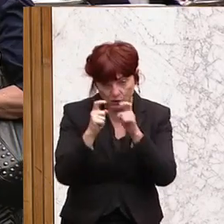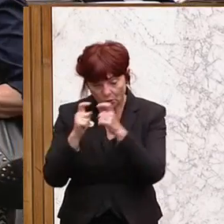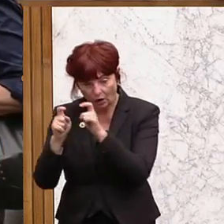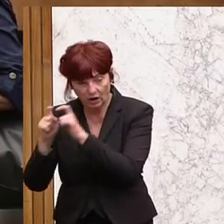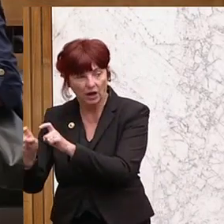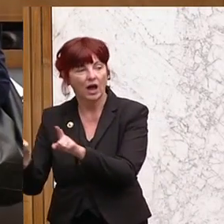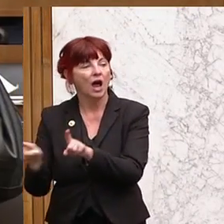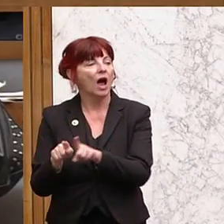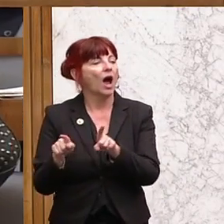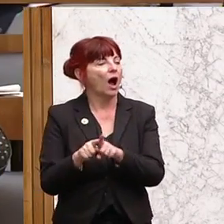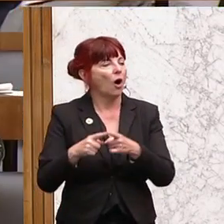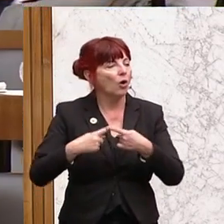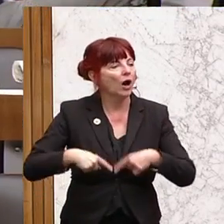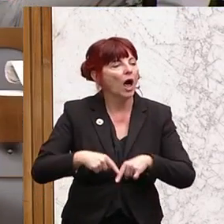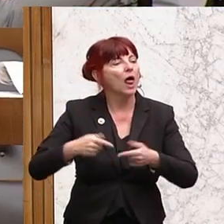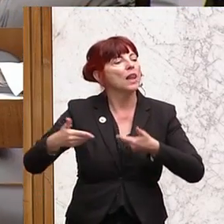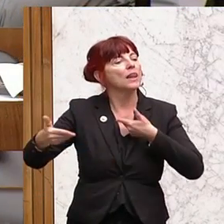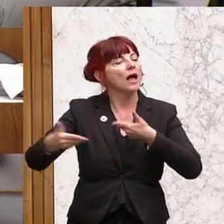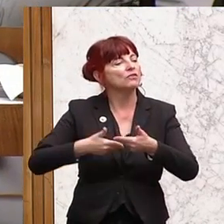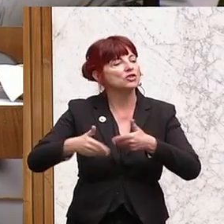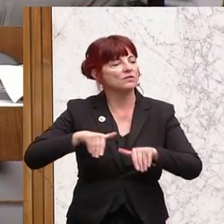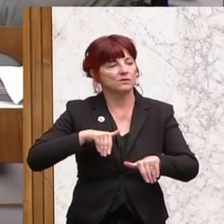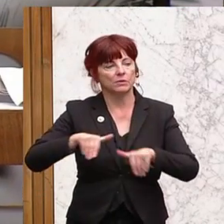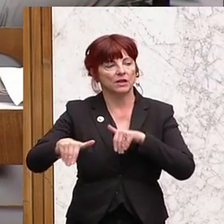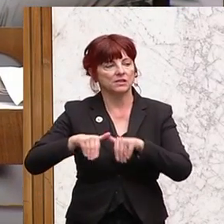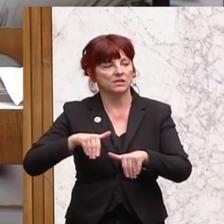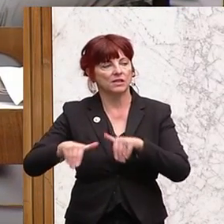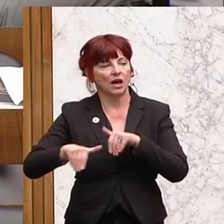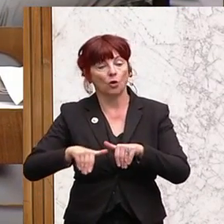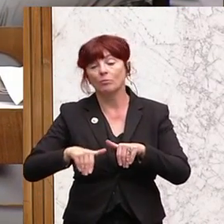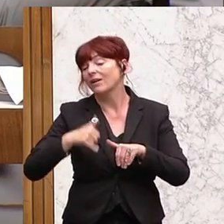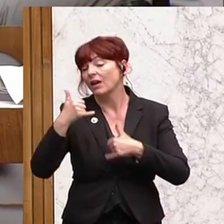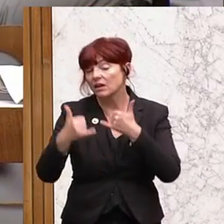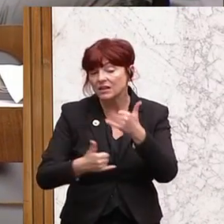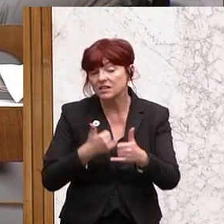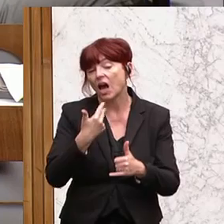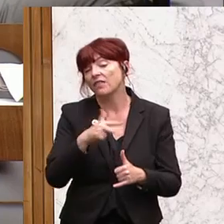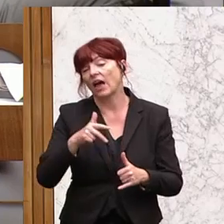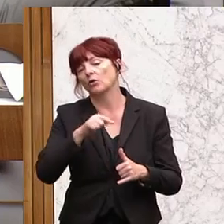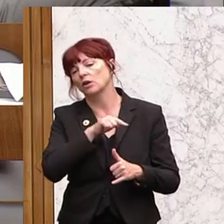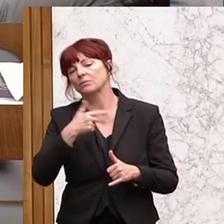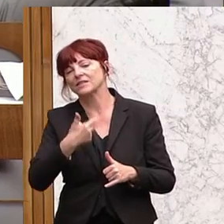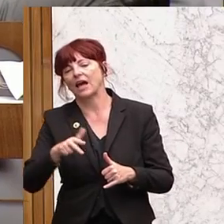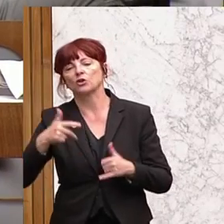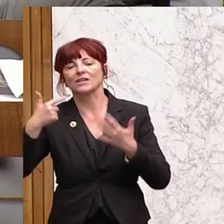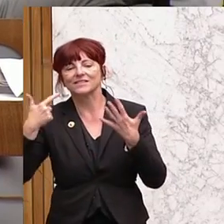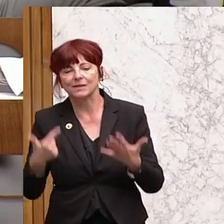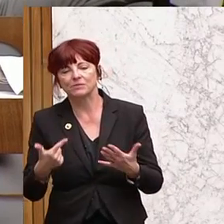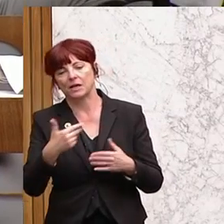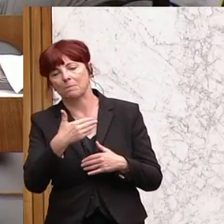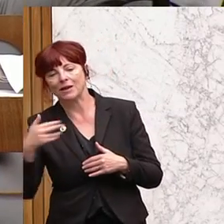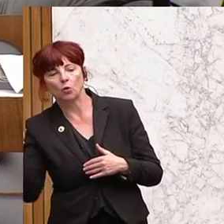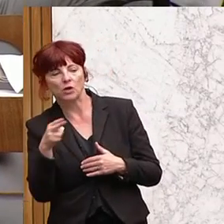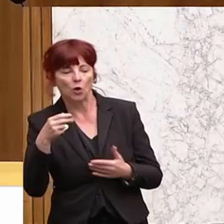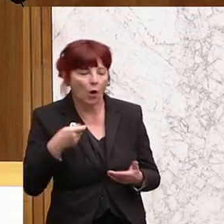Landwirtschaftsministerium zu aller muss ich sagen ist ja positiv wendet auch jährlich 300 bis 370 Millionen Euro dafür auf das was